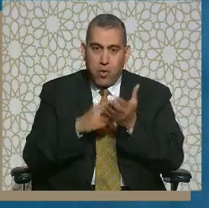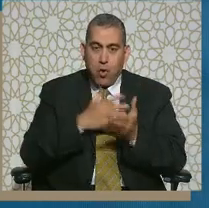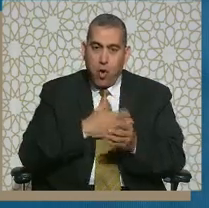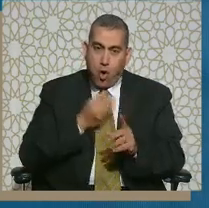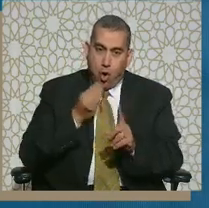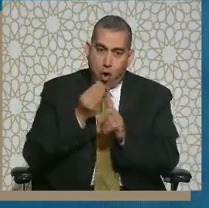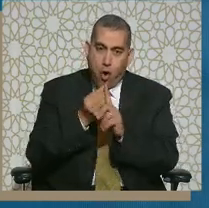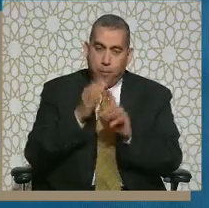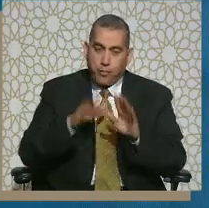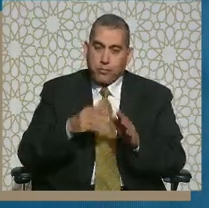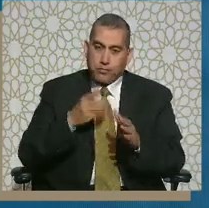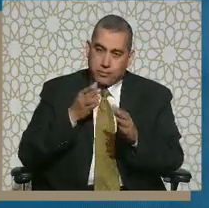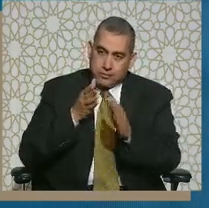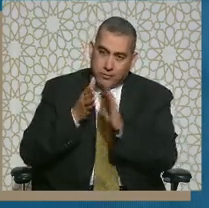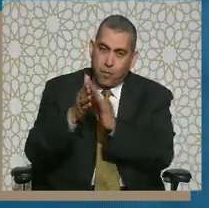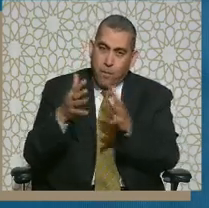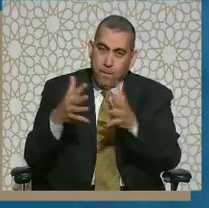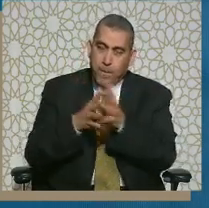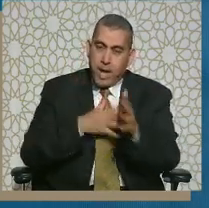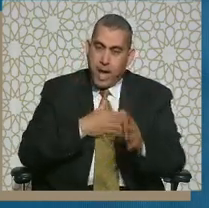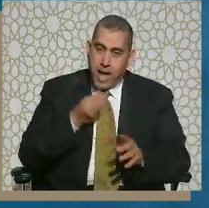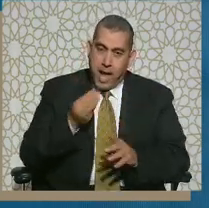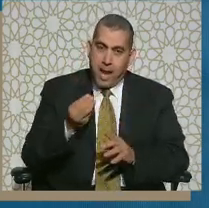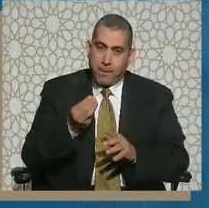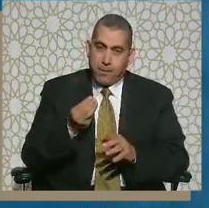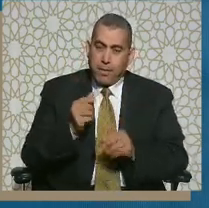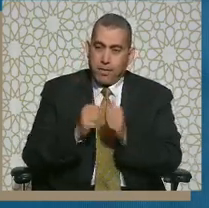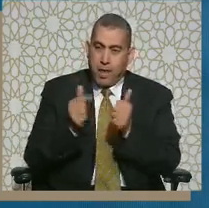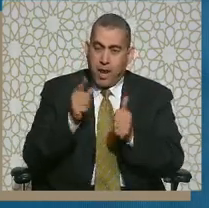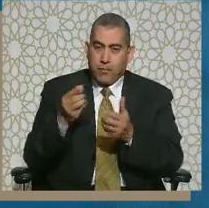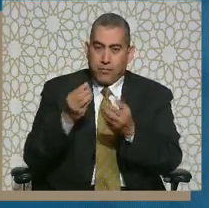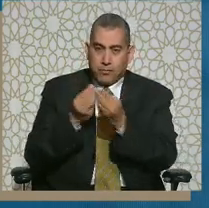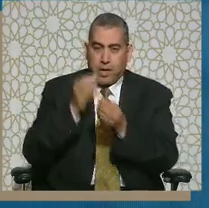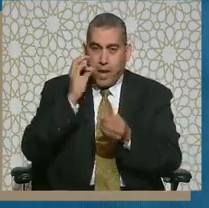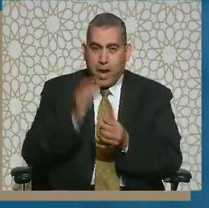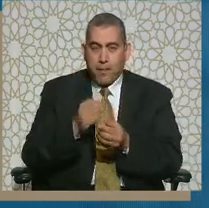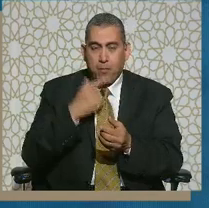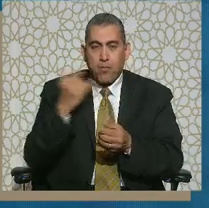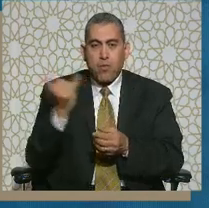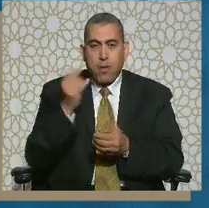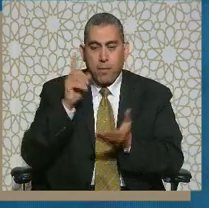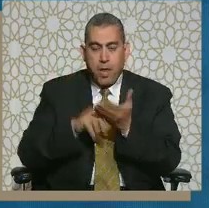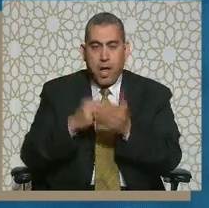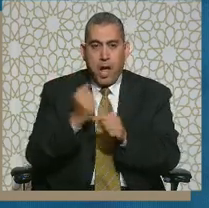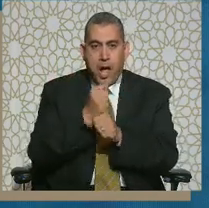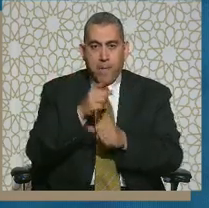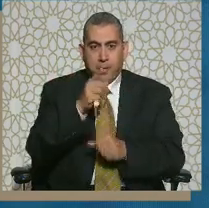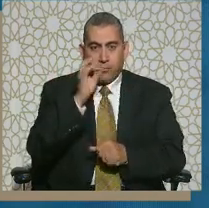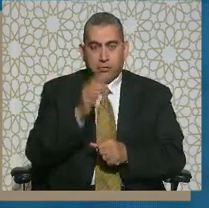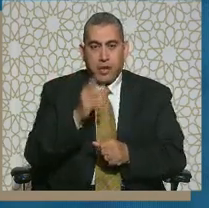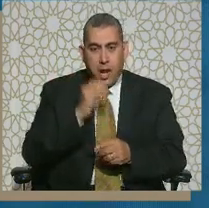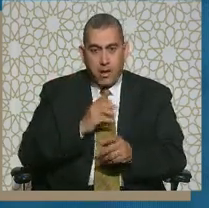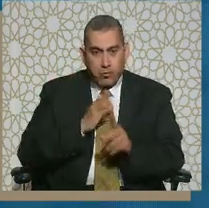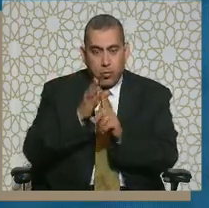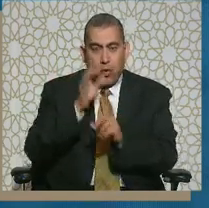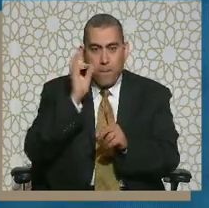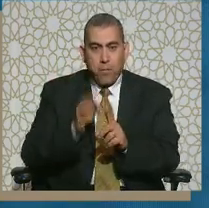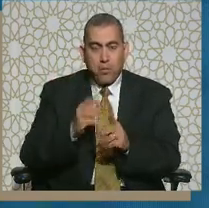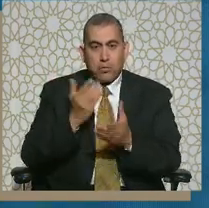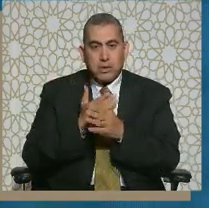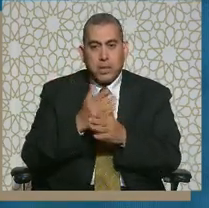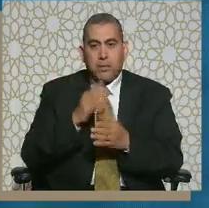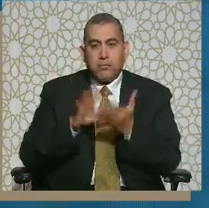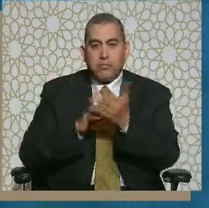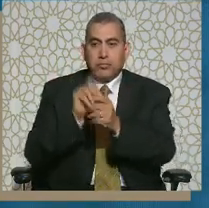يدخل مره ثانيه في قلب طليقتك فده شيء مهم جدا لازم تعمله لازم تروح للموضوع اللي كان تسبب